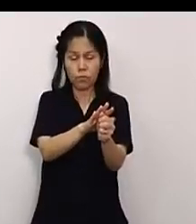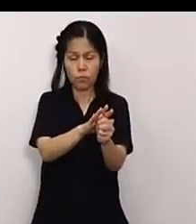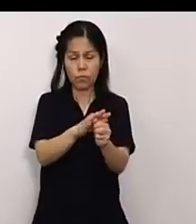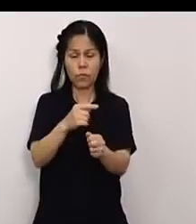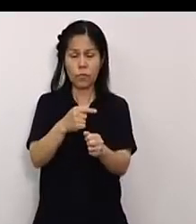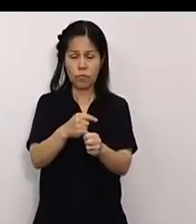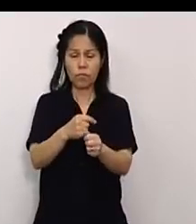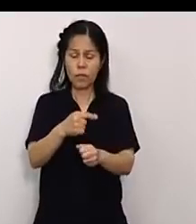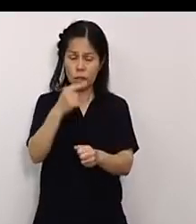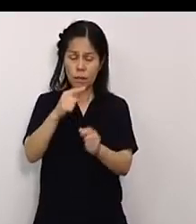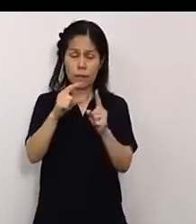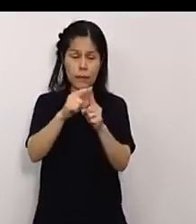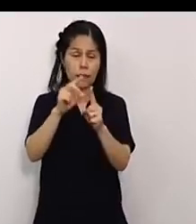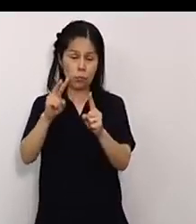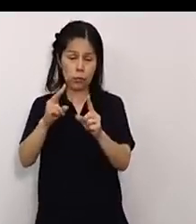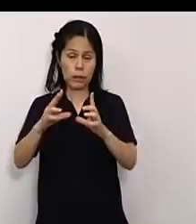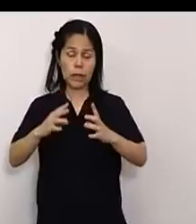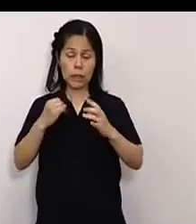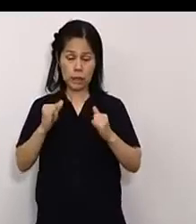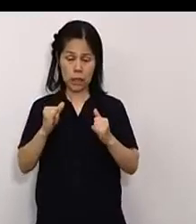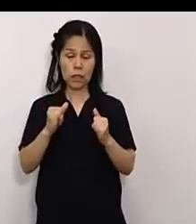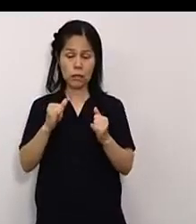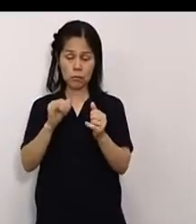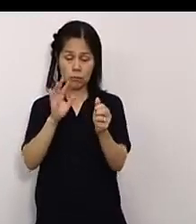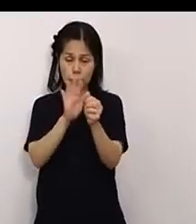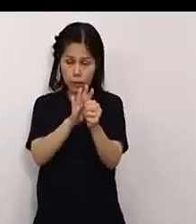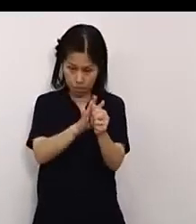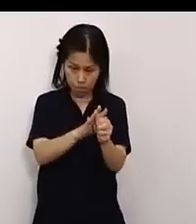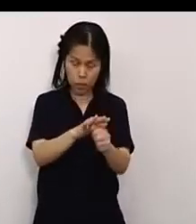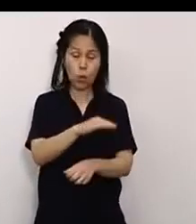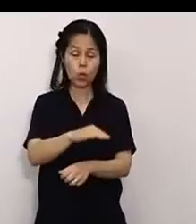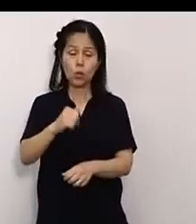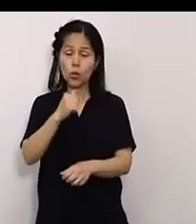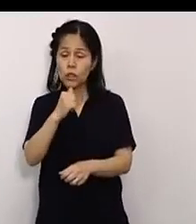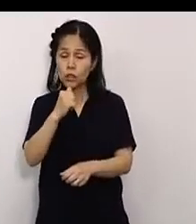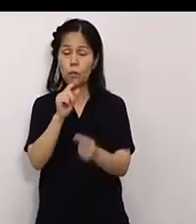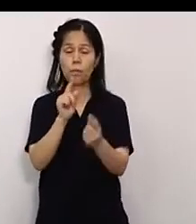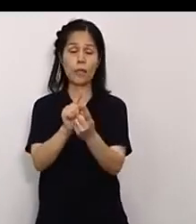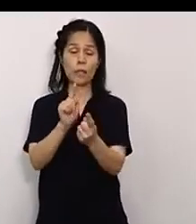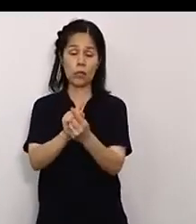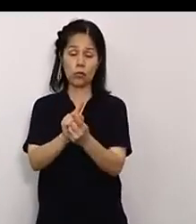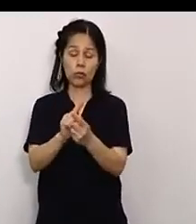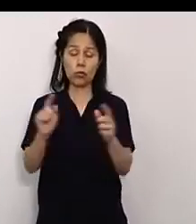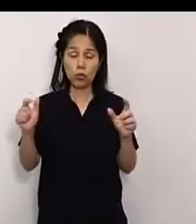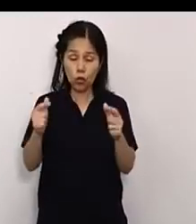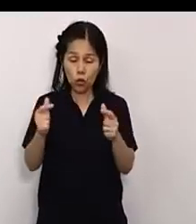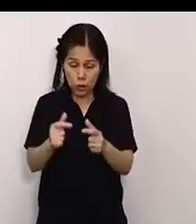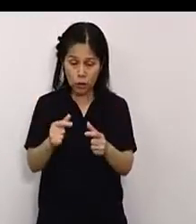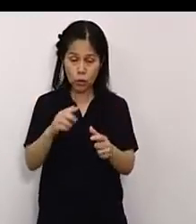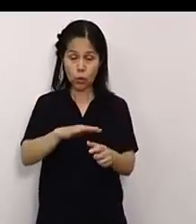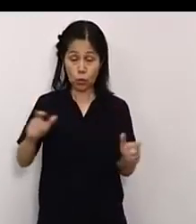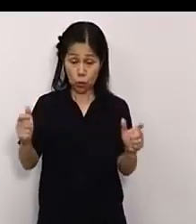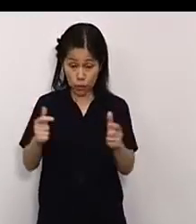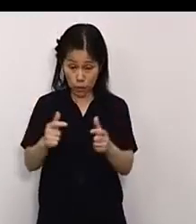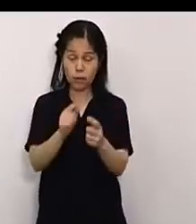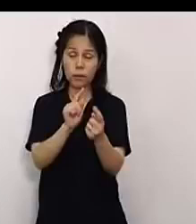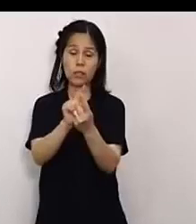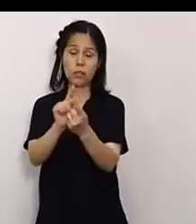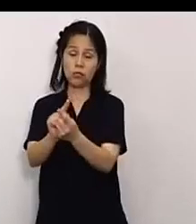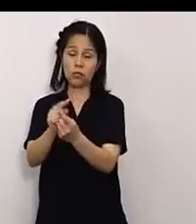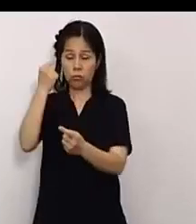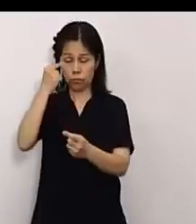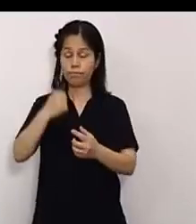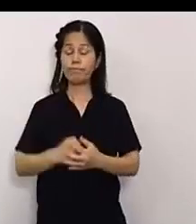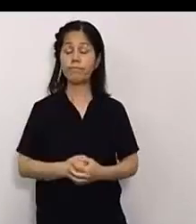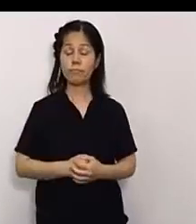の DV 被害者支援であり、それから子どもの貧困対策であり少子化対策になるというふうに考えています。 宇